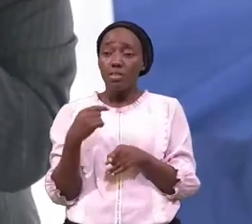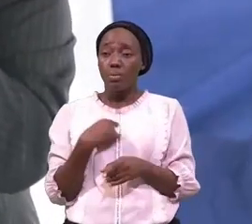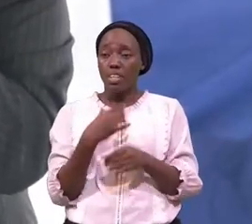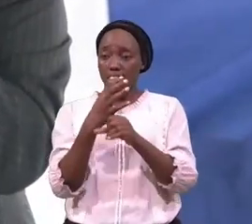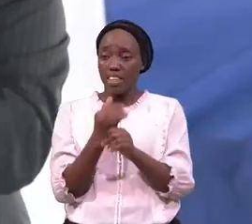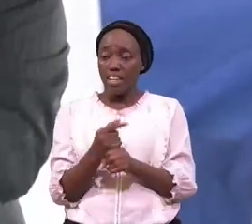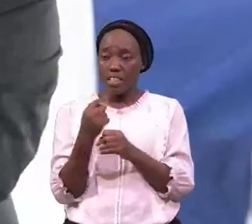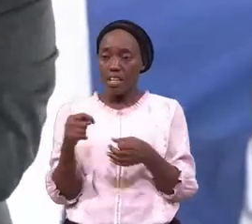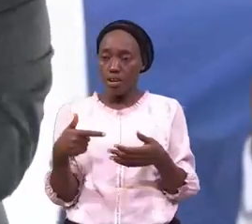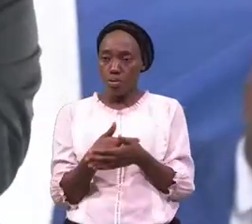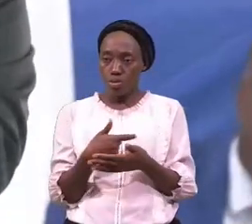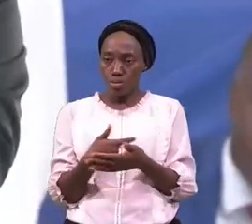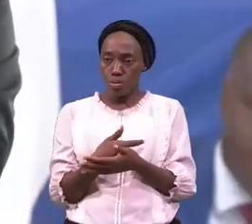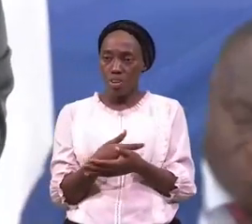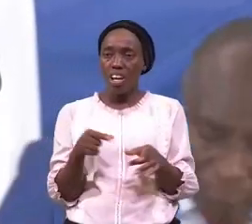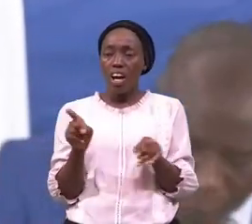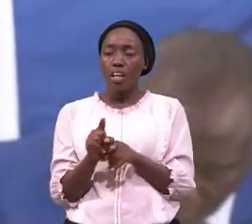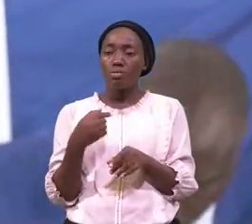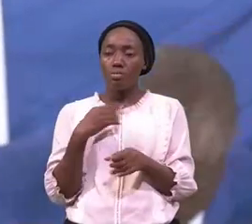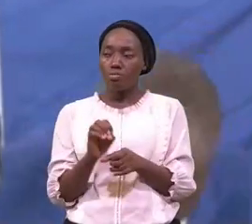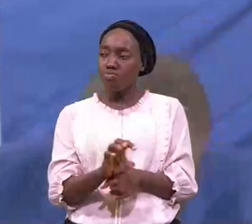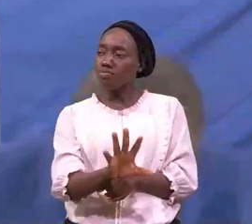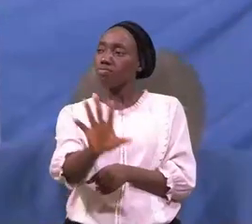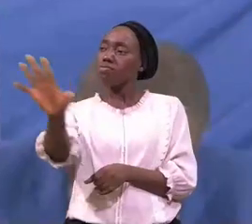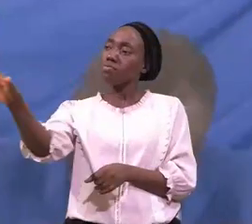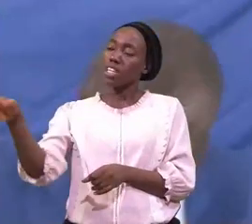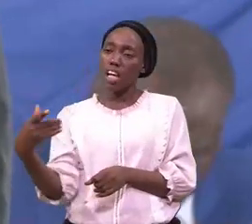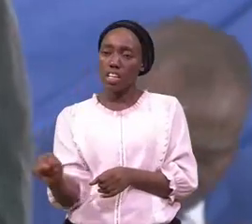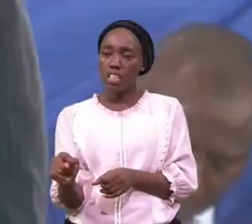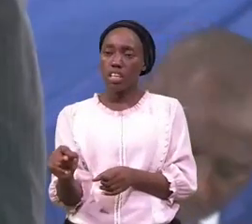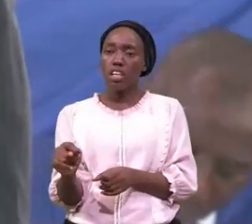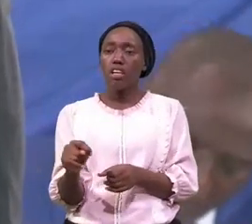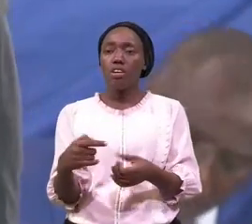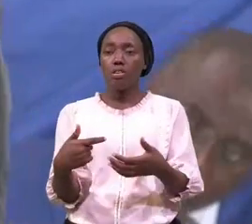nous prenons l'évangile, quand nous répandons l'évangile,